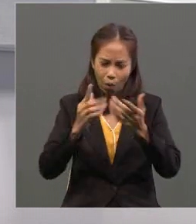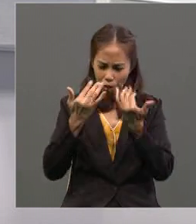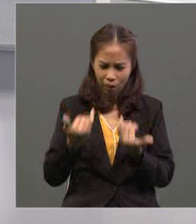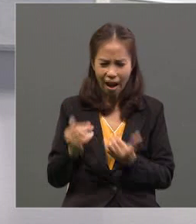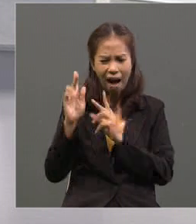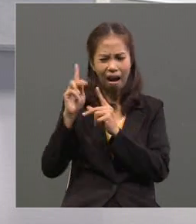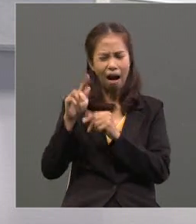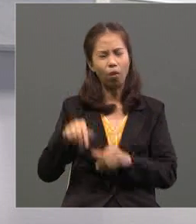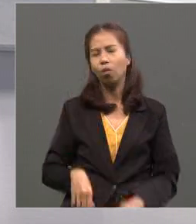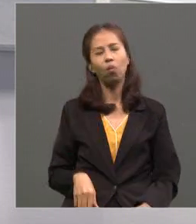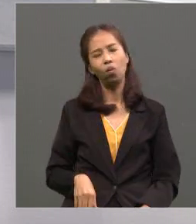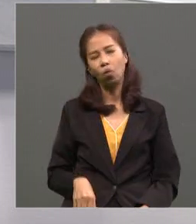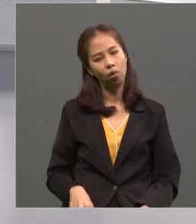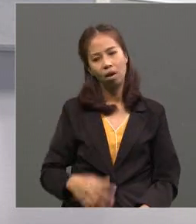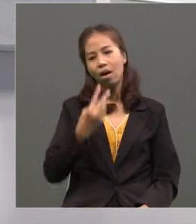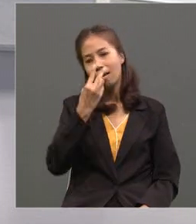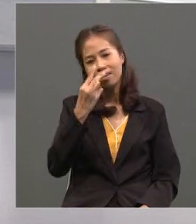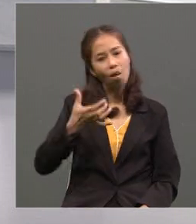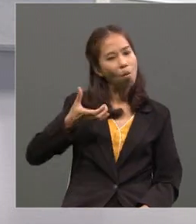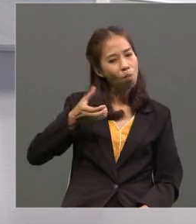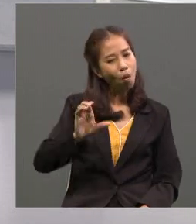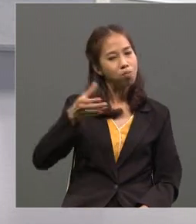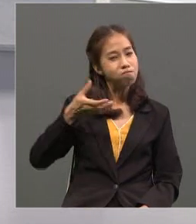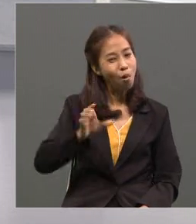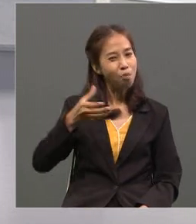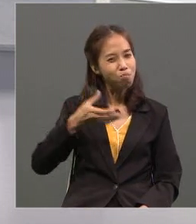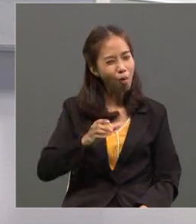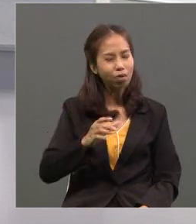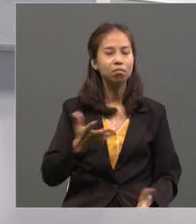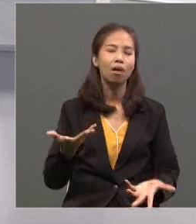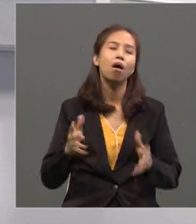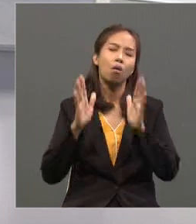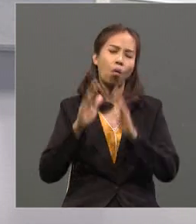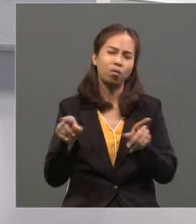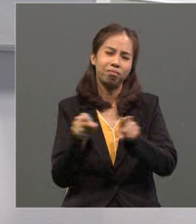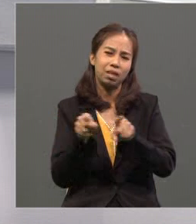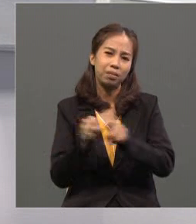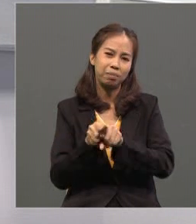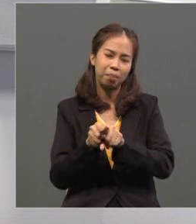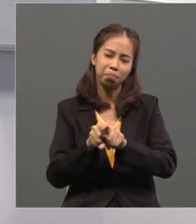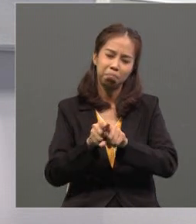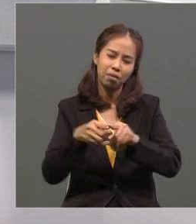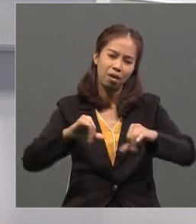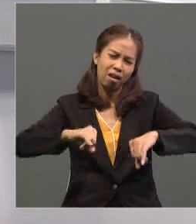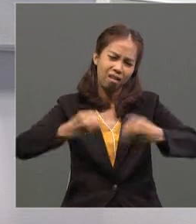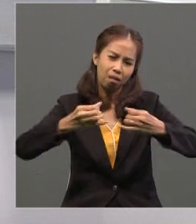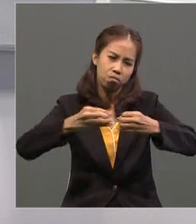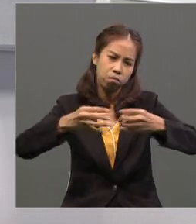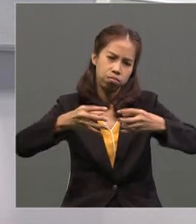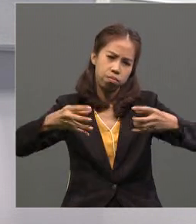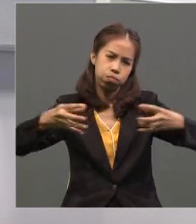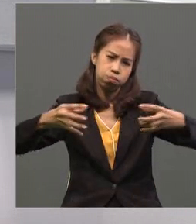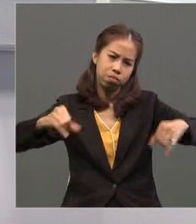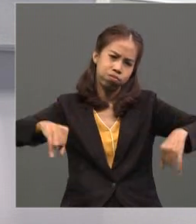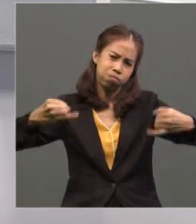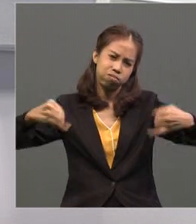Social มันง่ายไเวา Post่าง ๆ อะไร ต่ ๆ เยอะ แยะ อะไร ต่ ๆมันก็เลยทำให้ยิ่งเหมอนกับความขัดแย้ง มันขยาย ๆ ออกไปเรื่